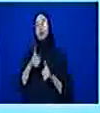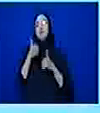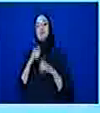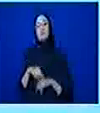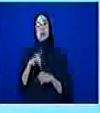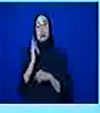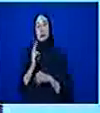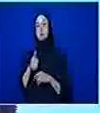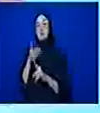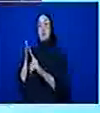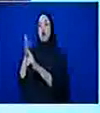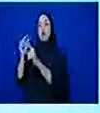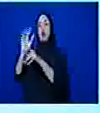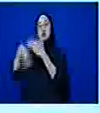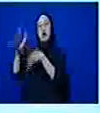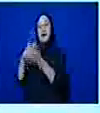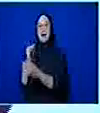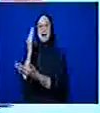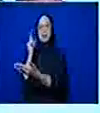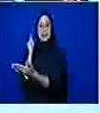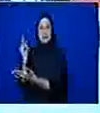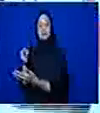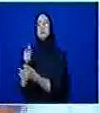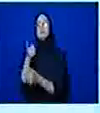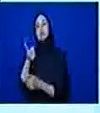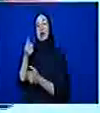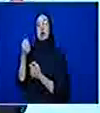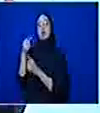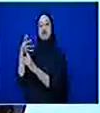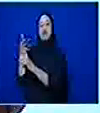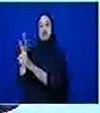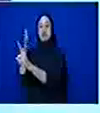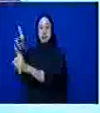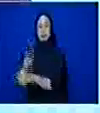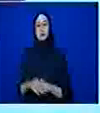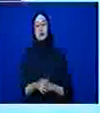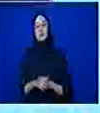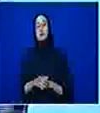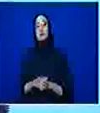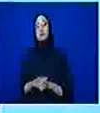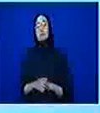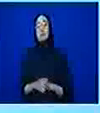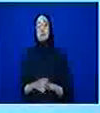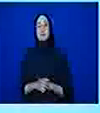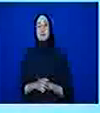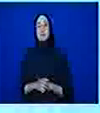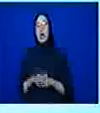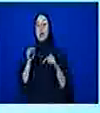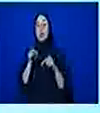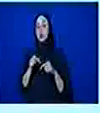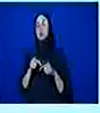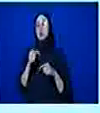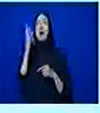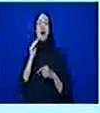dari mereka begitu, dia bekerja di sini, dia lakukan segala macam, habis itu begitu selesai, dia tinggalkan. Ini